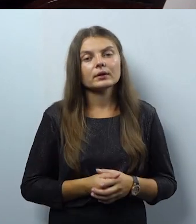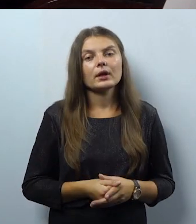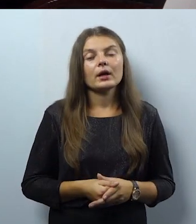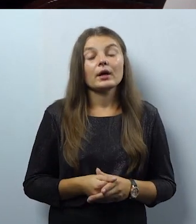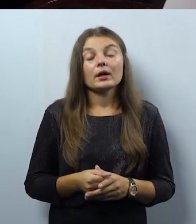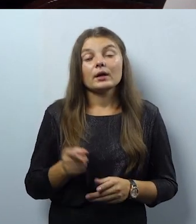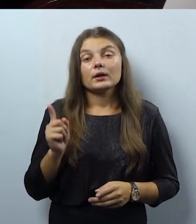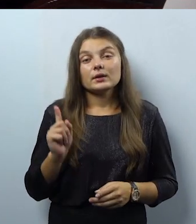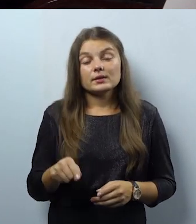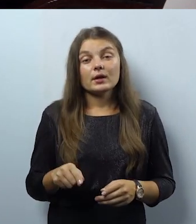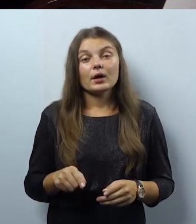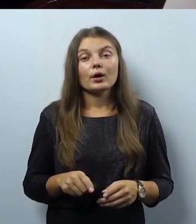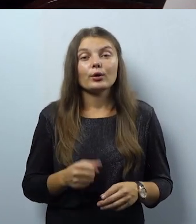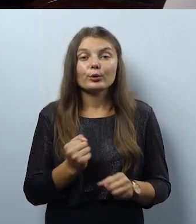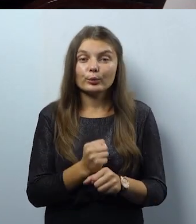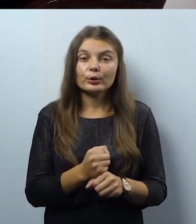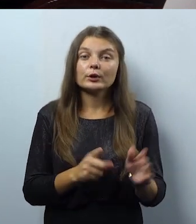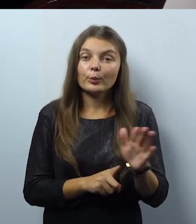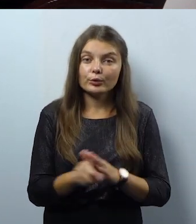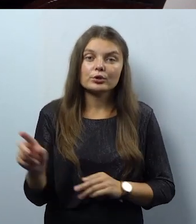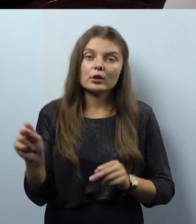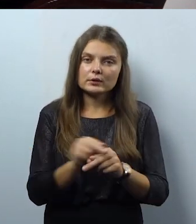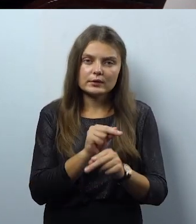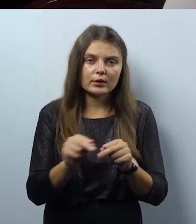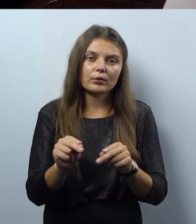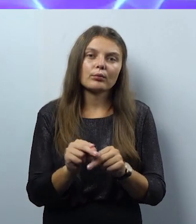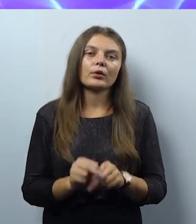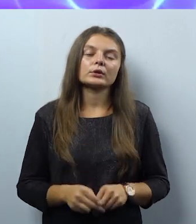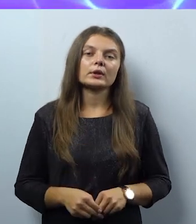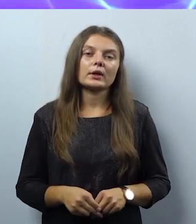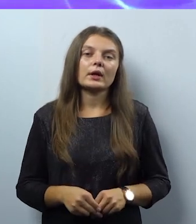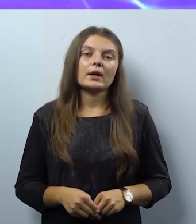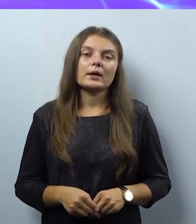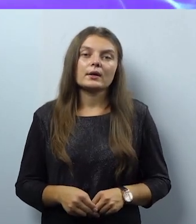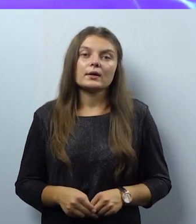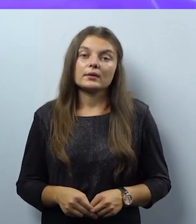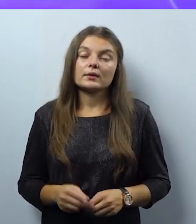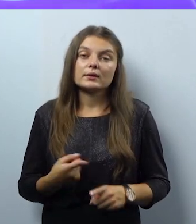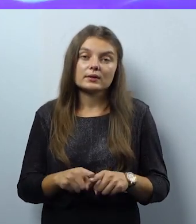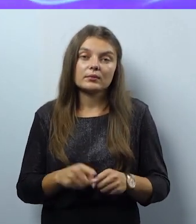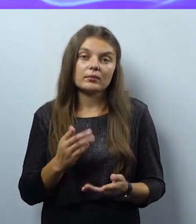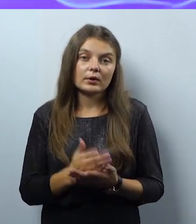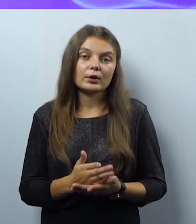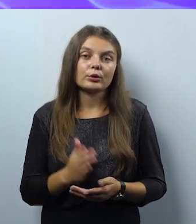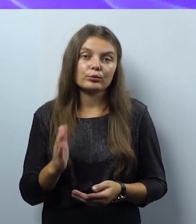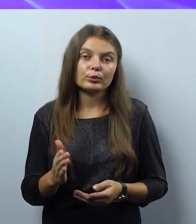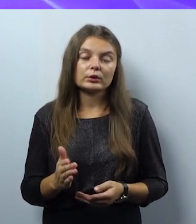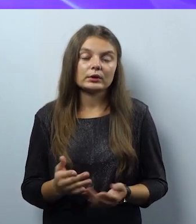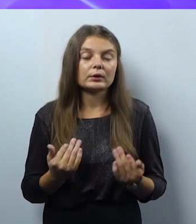робота почалася, оскільки почався ремонт приймального відділення. Це має бути сучасне відділення, і це є дуже важливо.